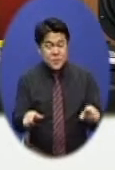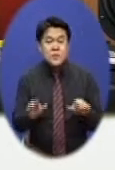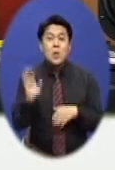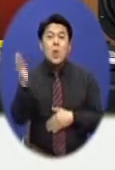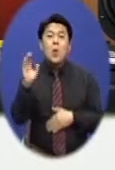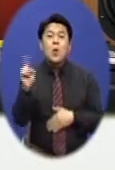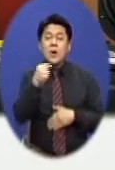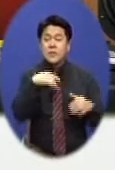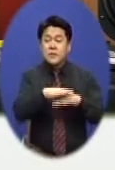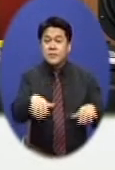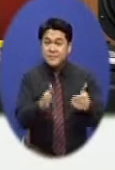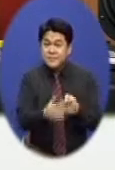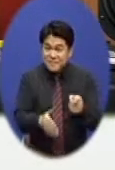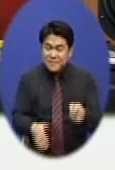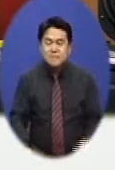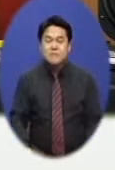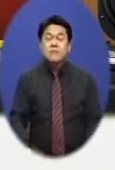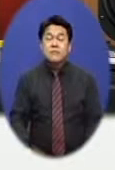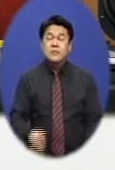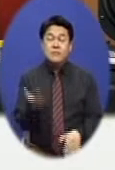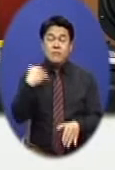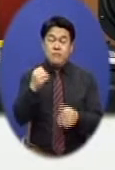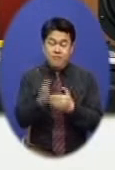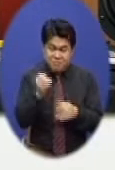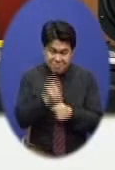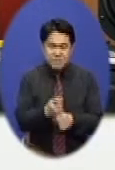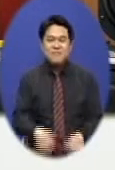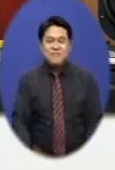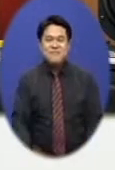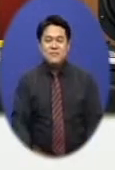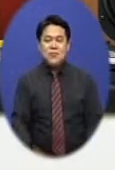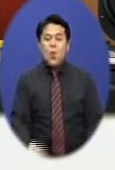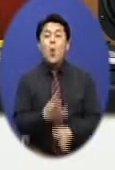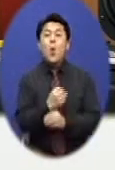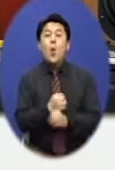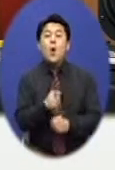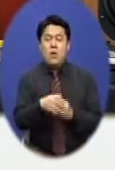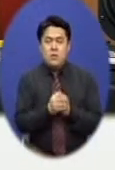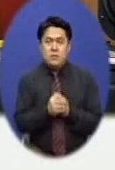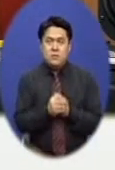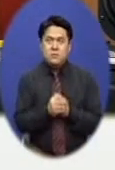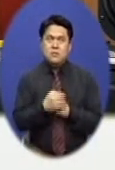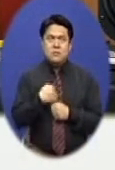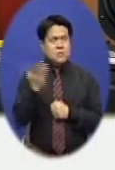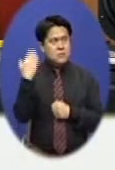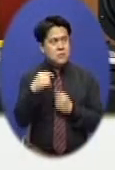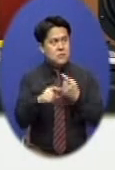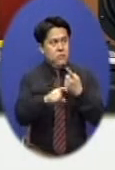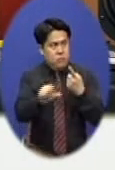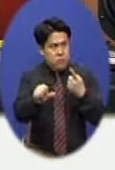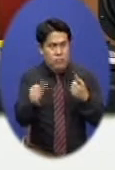그 김장은 하셨나요? 네, 김장은 벌써 했어요. 일찌감치. 아니 언제 하셨어요? 아, 11월 5일 날